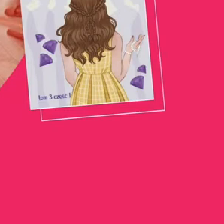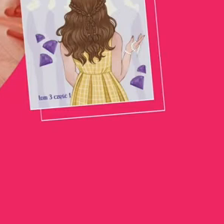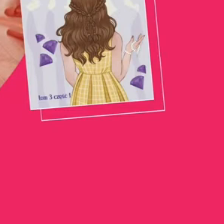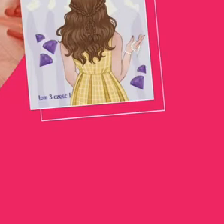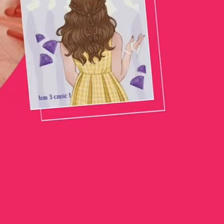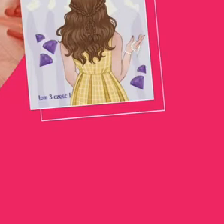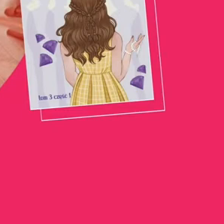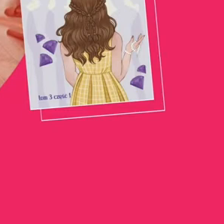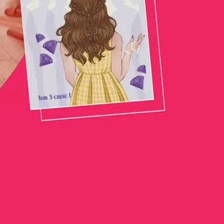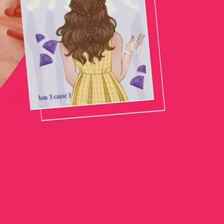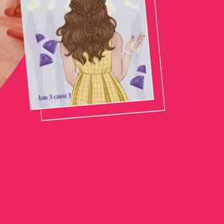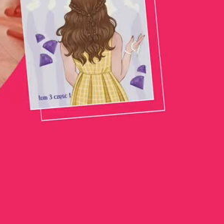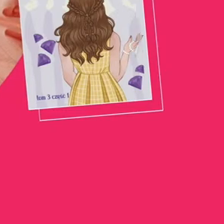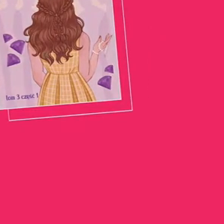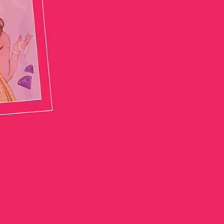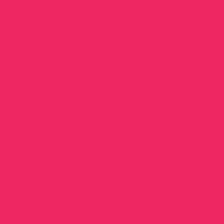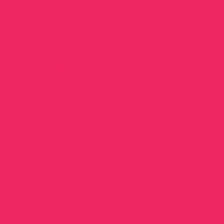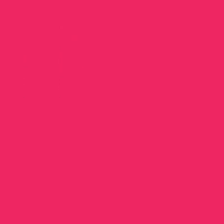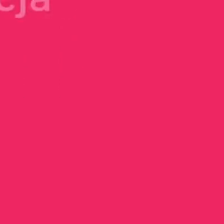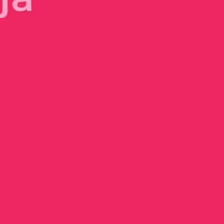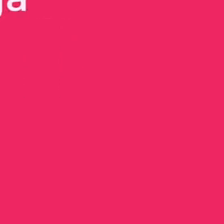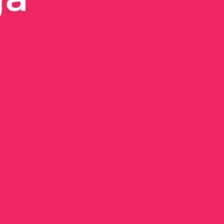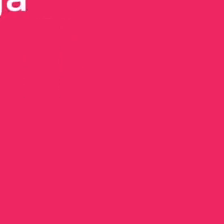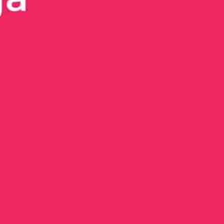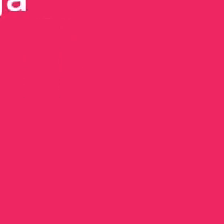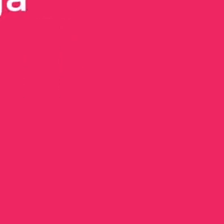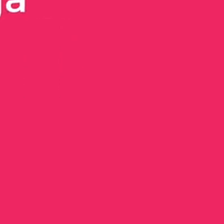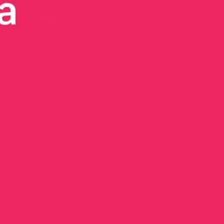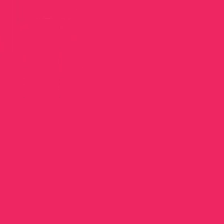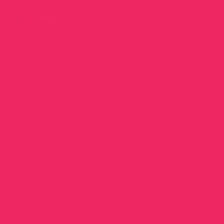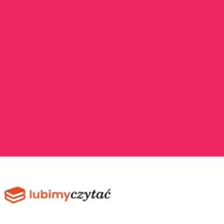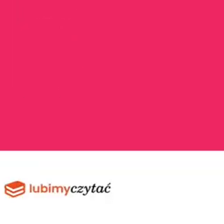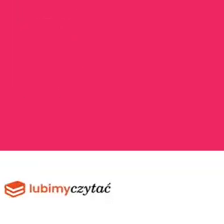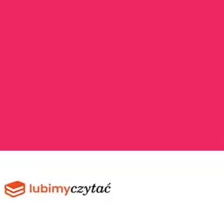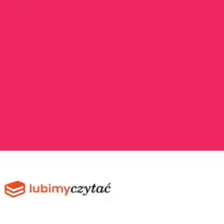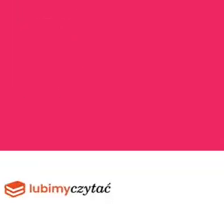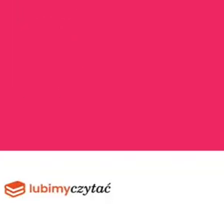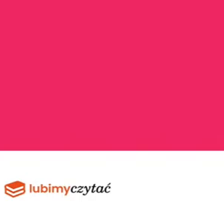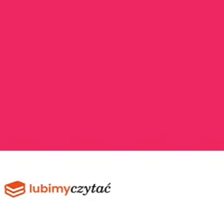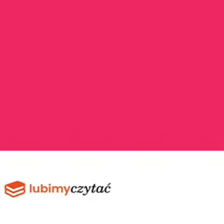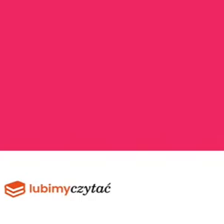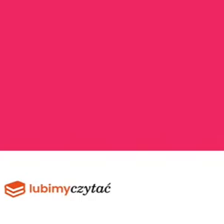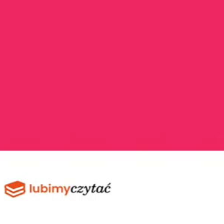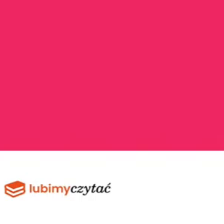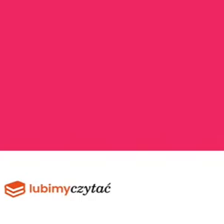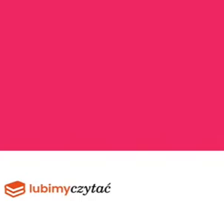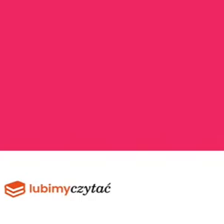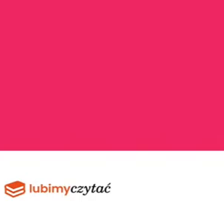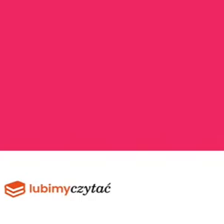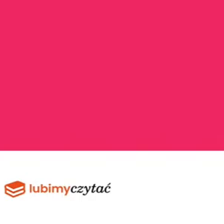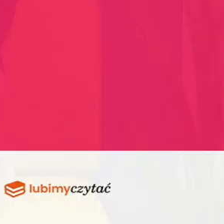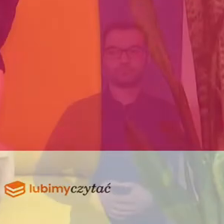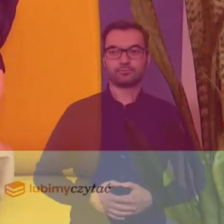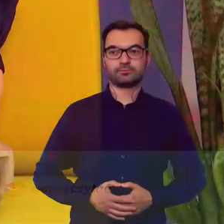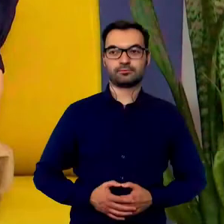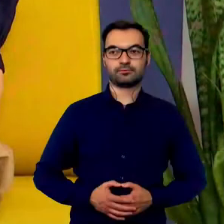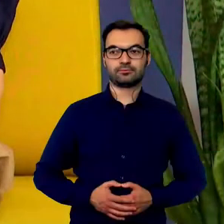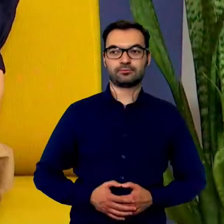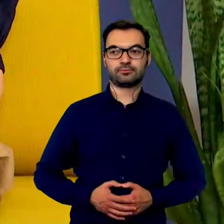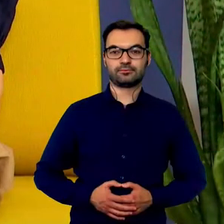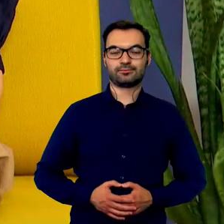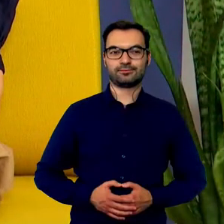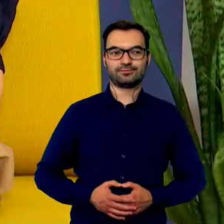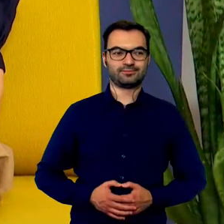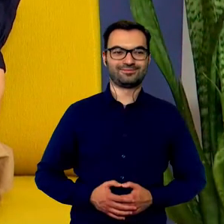na pop-up store Rodziny Monet. Nowości szukaj w salonach, na empik.com i w aplikacji, a spotkania oglądaj na Facebooku Empiku. O